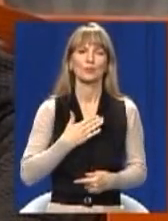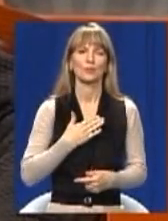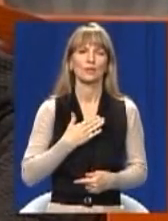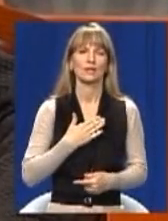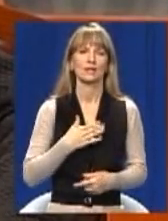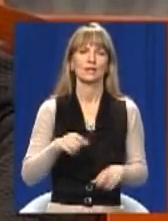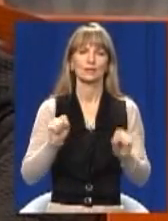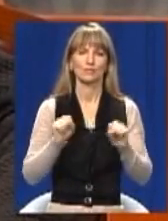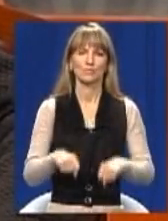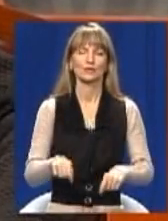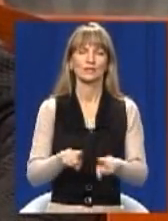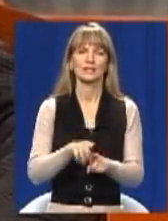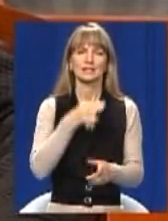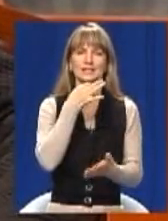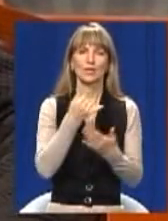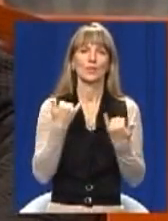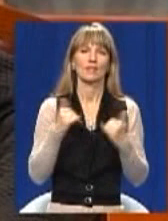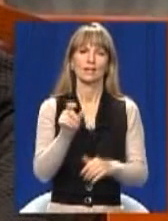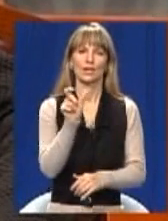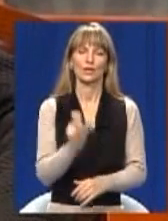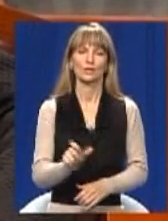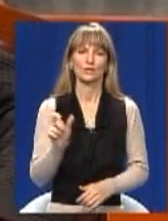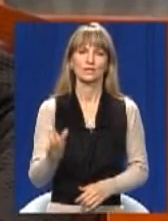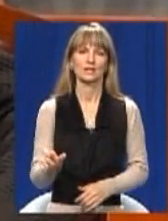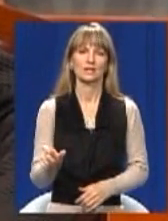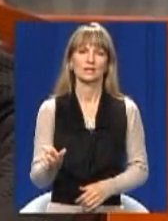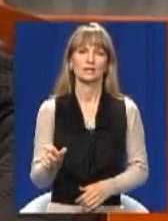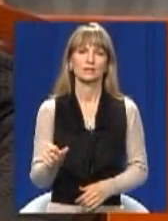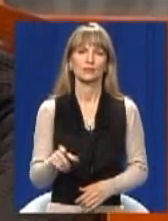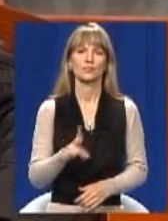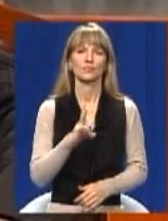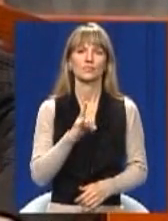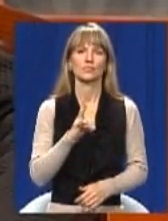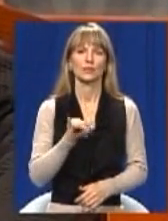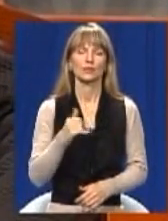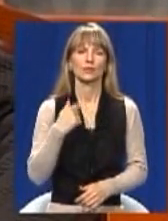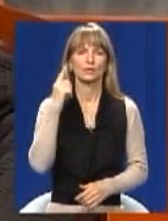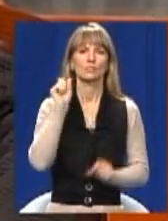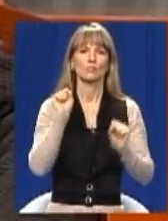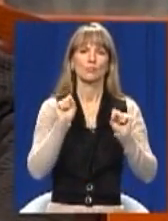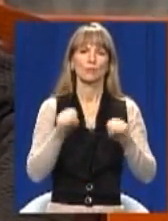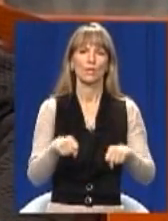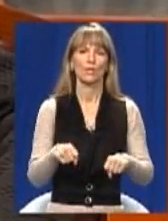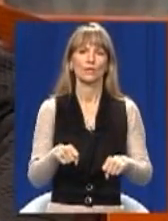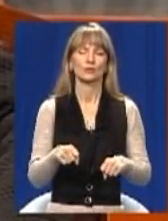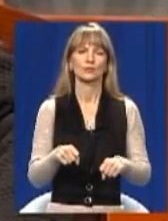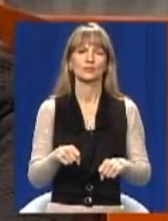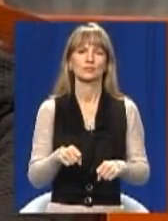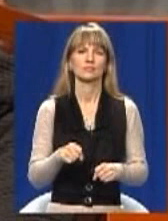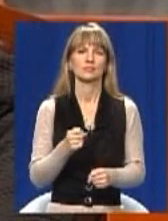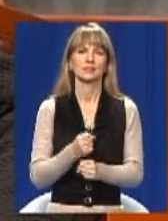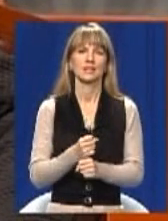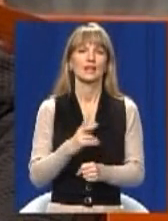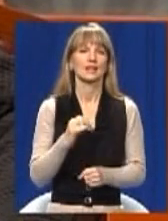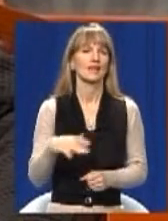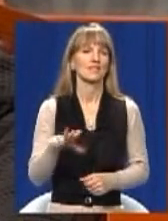люблять, можна так сказати, удивляти людей. Ну, за це їм можуть видати премію, ну, це, я думаю,